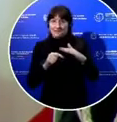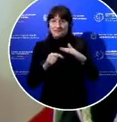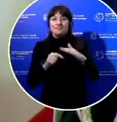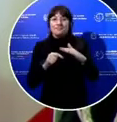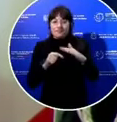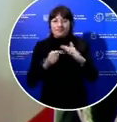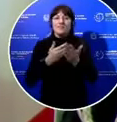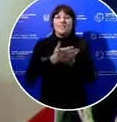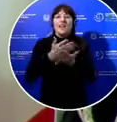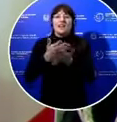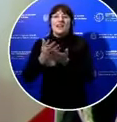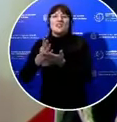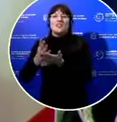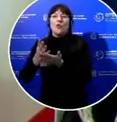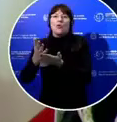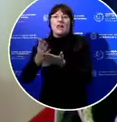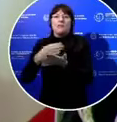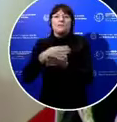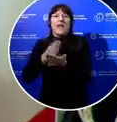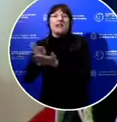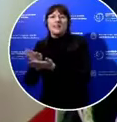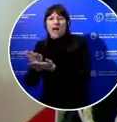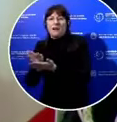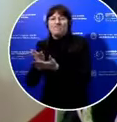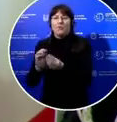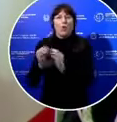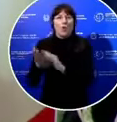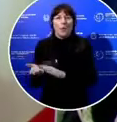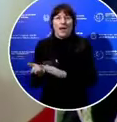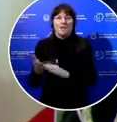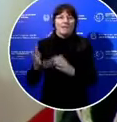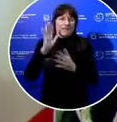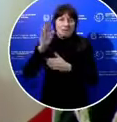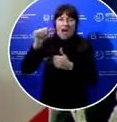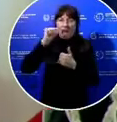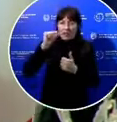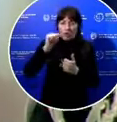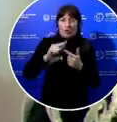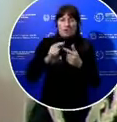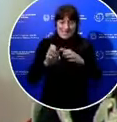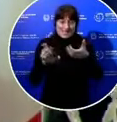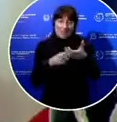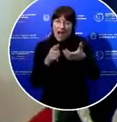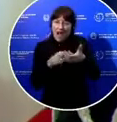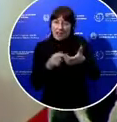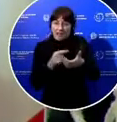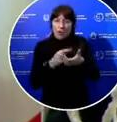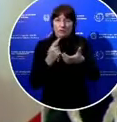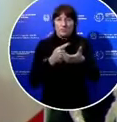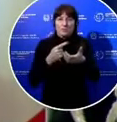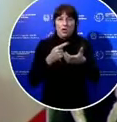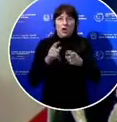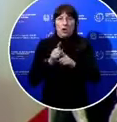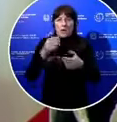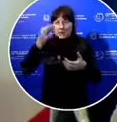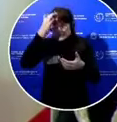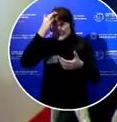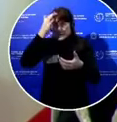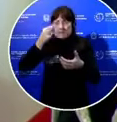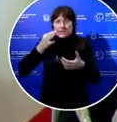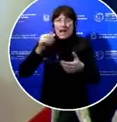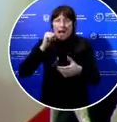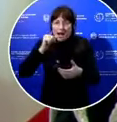luoghi comuni? La droga, ma anche l'azzardo, l'alcol, lo smartphone, i consumi compulsivi. Il